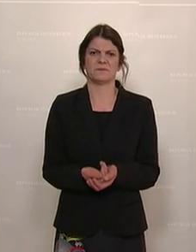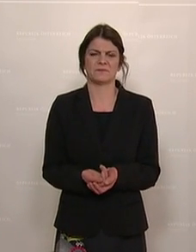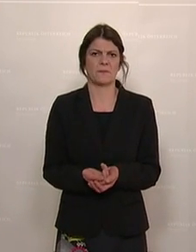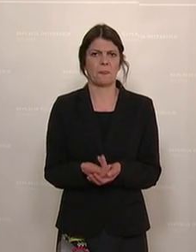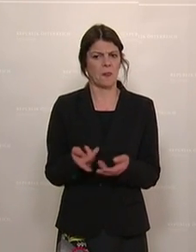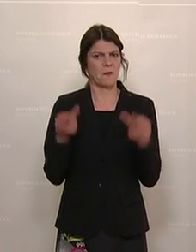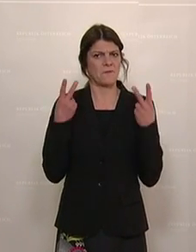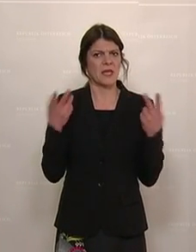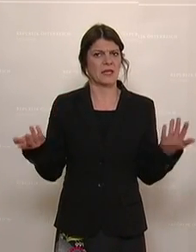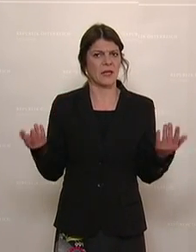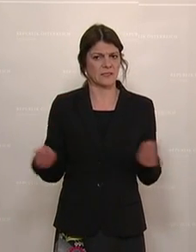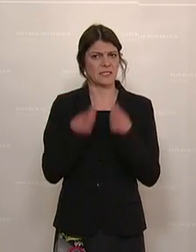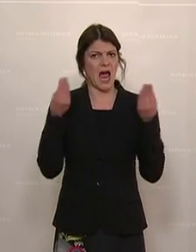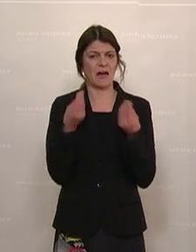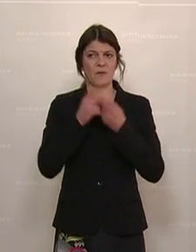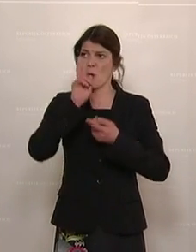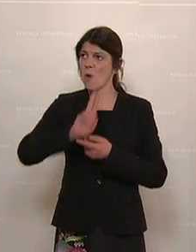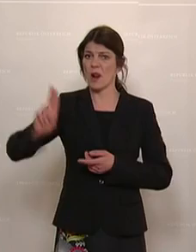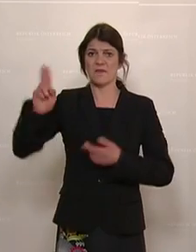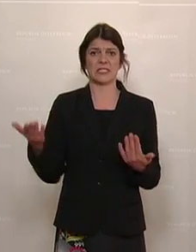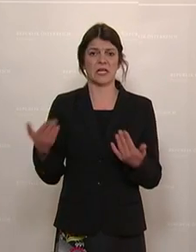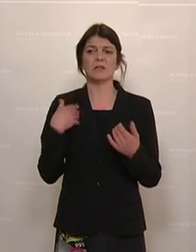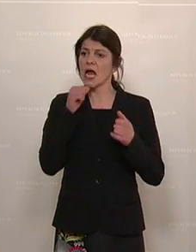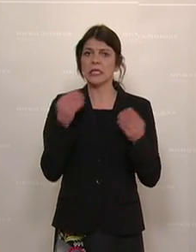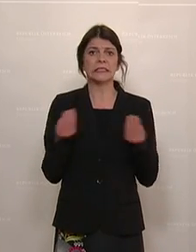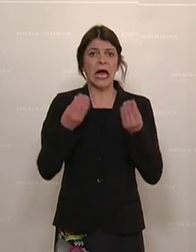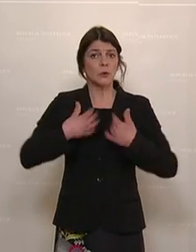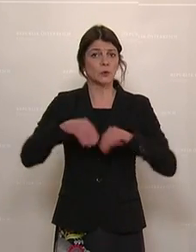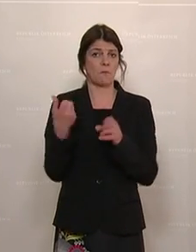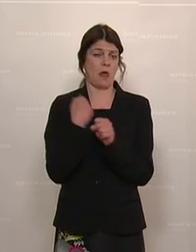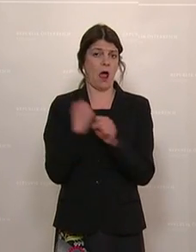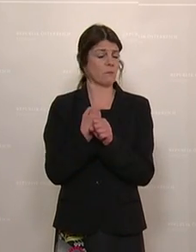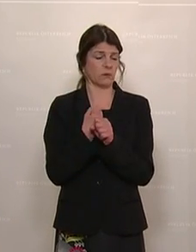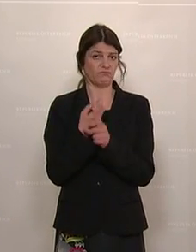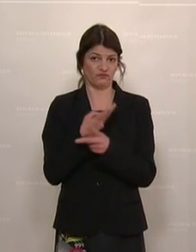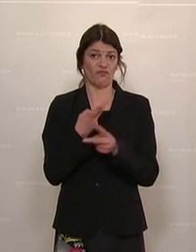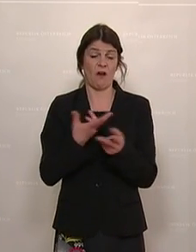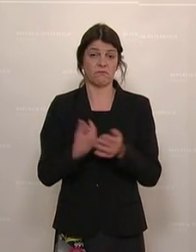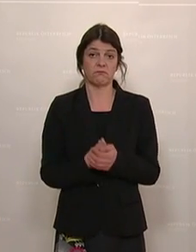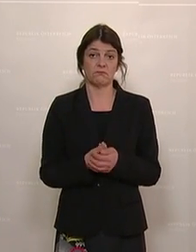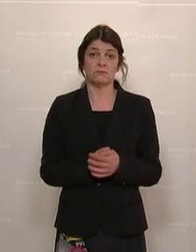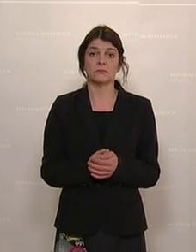bei so einer wichtigen Sache wie den Universitäten nicht sachlich zusammenarbeiten können.